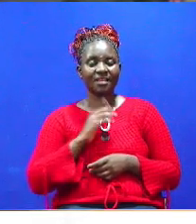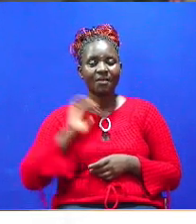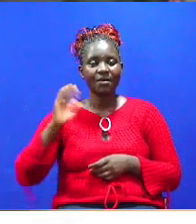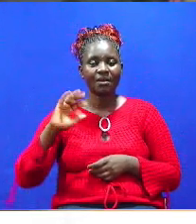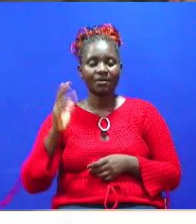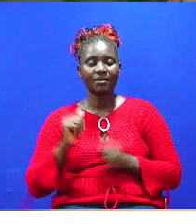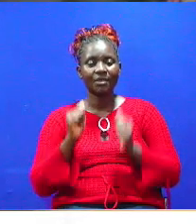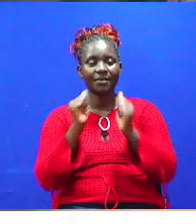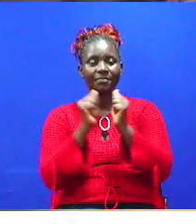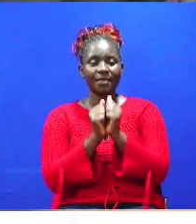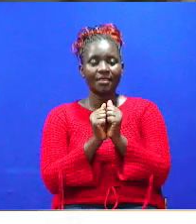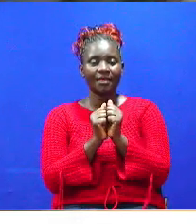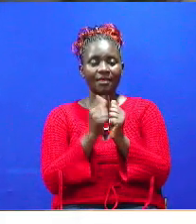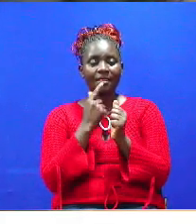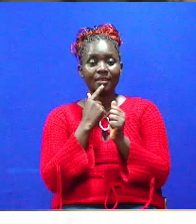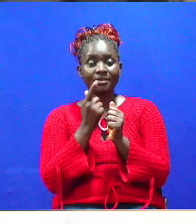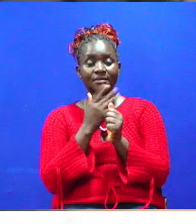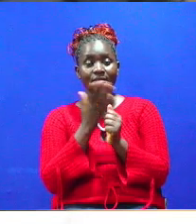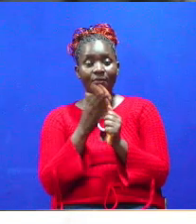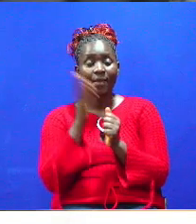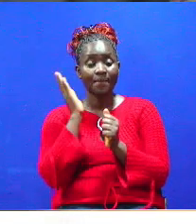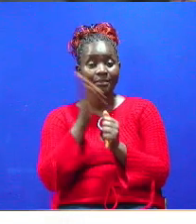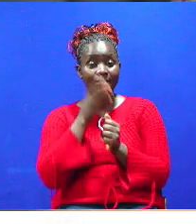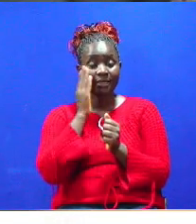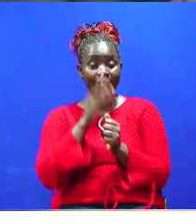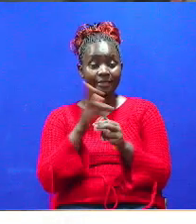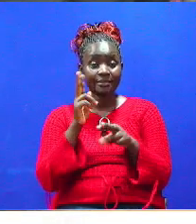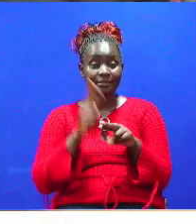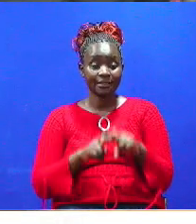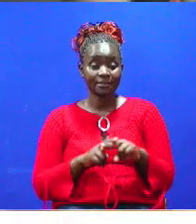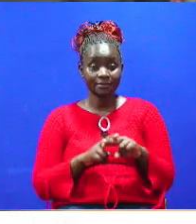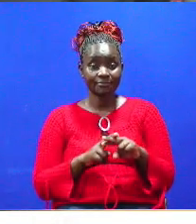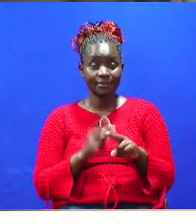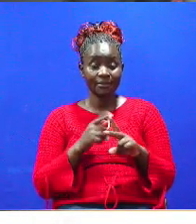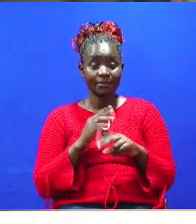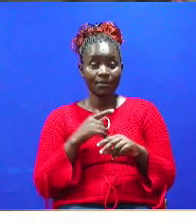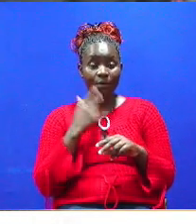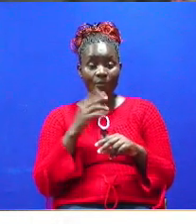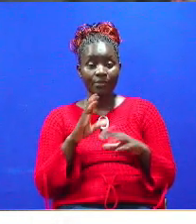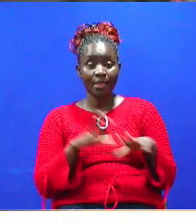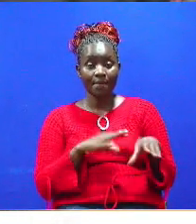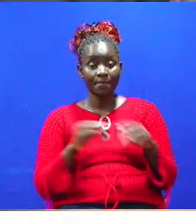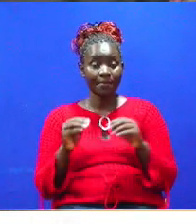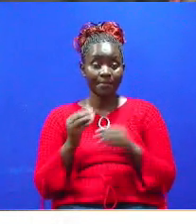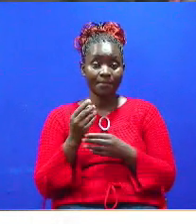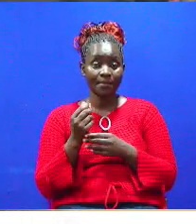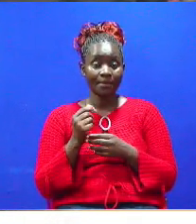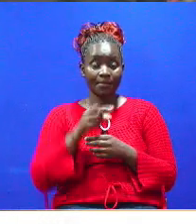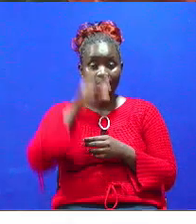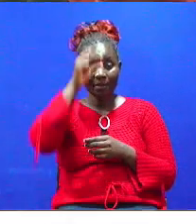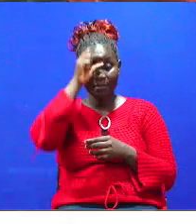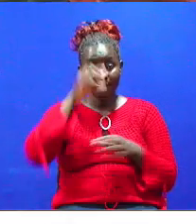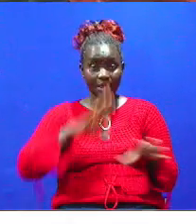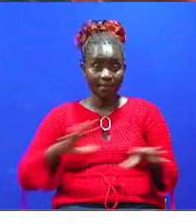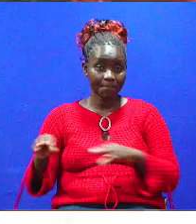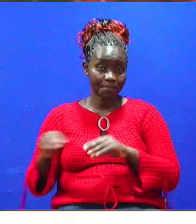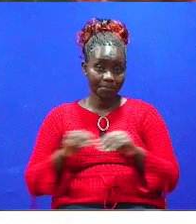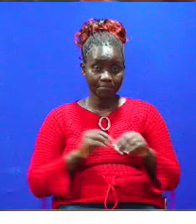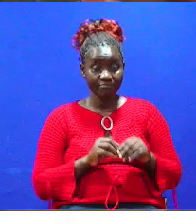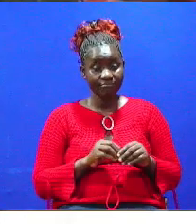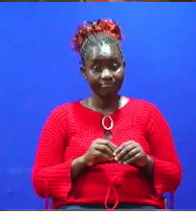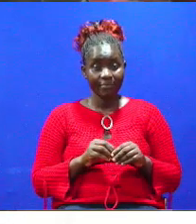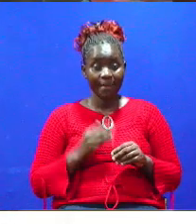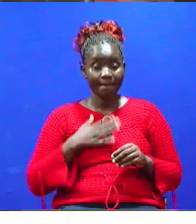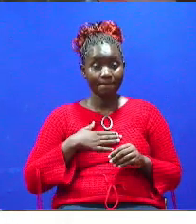chamu bate berani esa magosale to ikaranse korwa yo irire besa ya serikali anyairan ase word